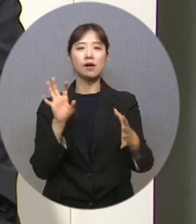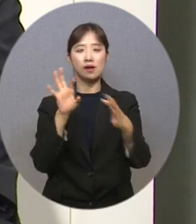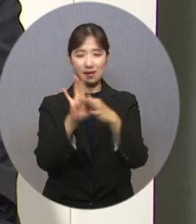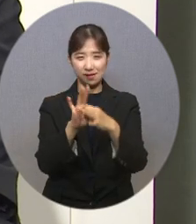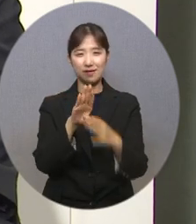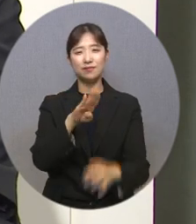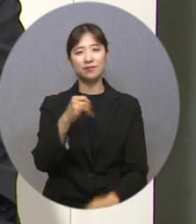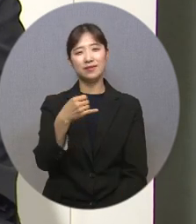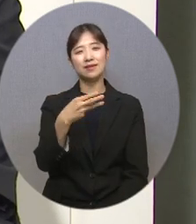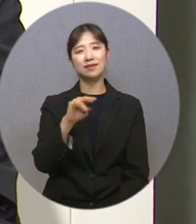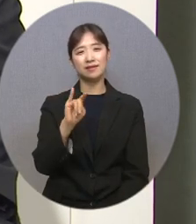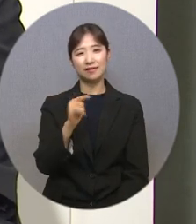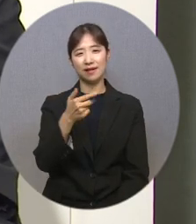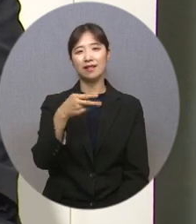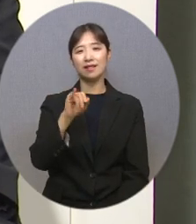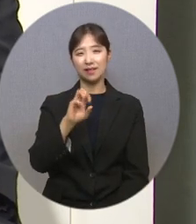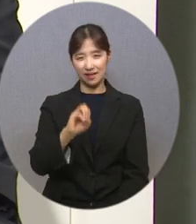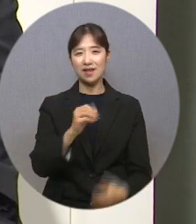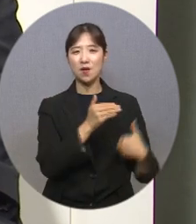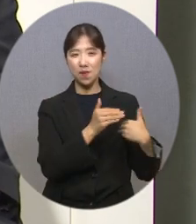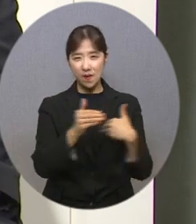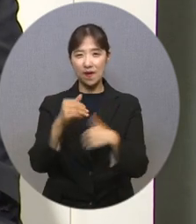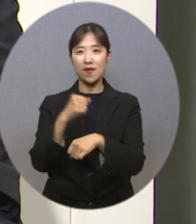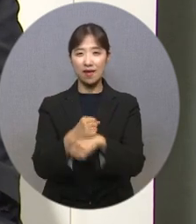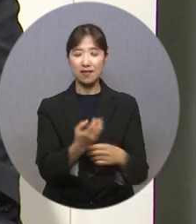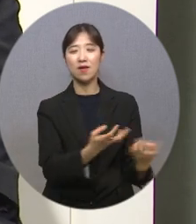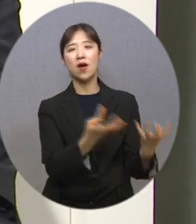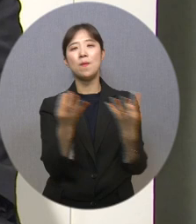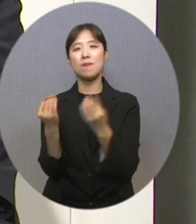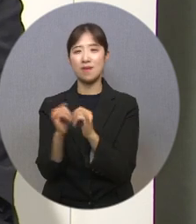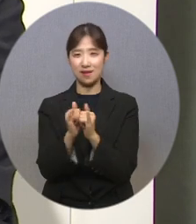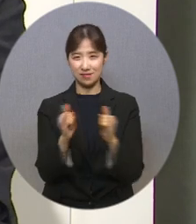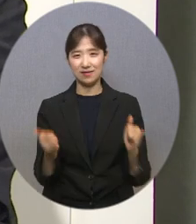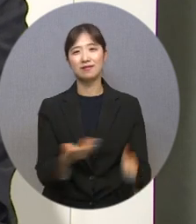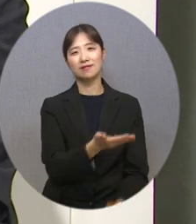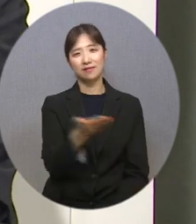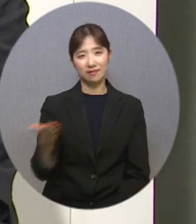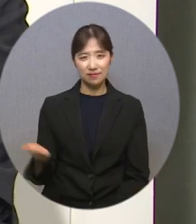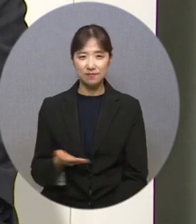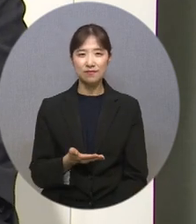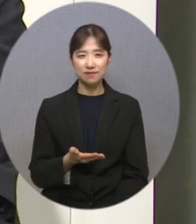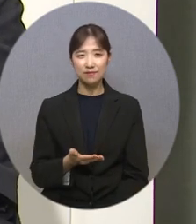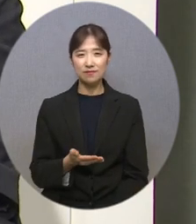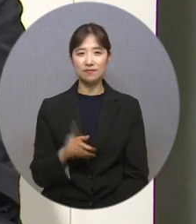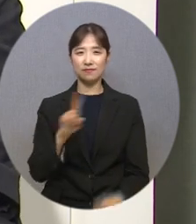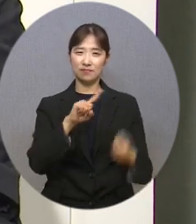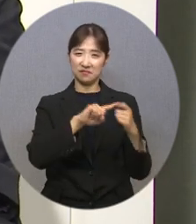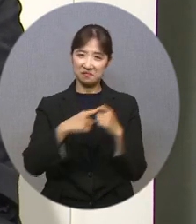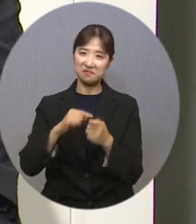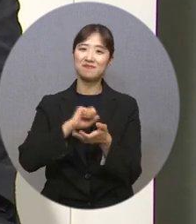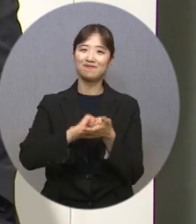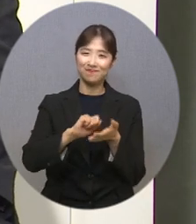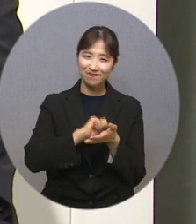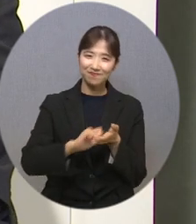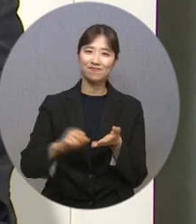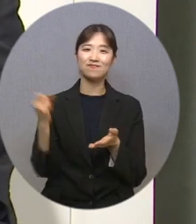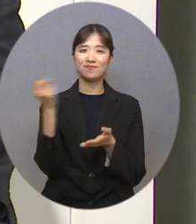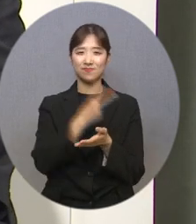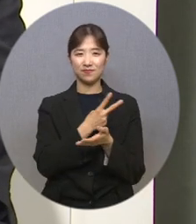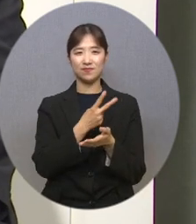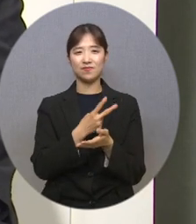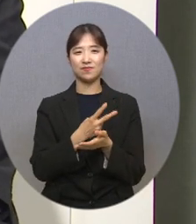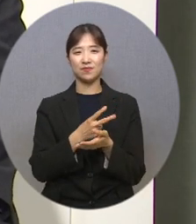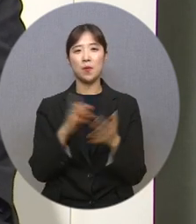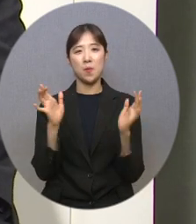브랜딩 과정을 거쳐서 많은 분들에게 무슨 글을 쓴다든가 또는 뭐